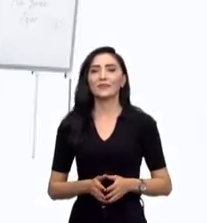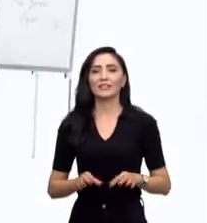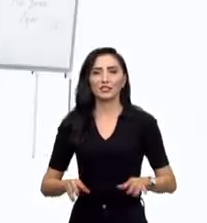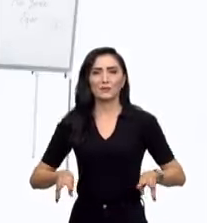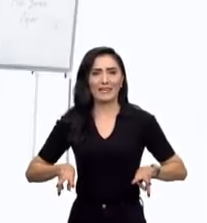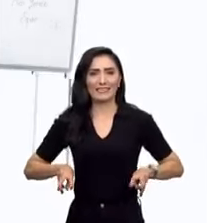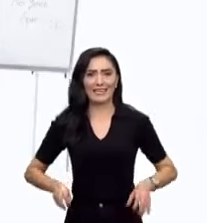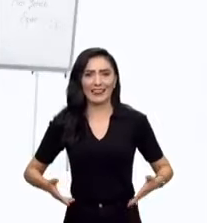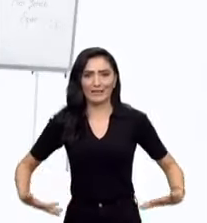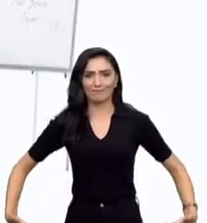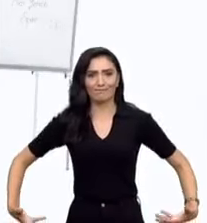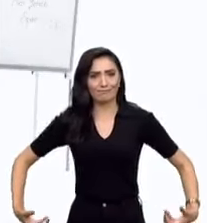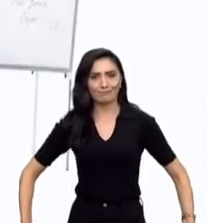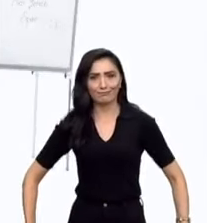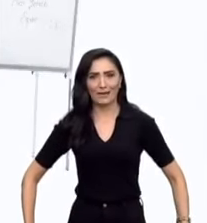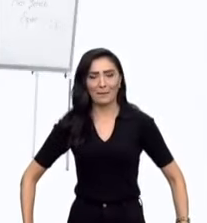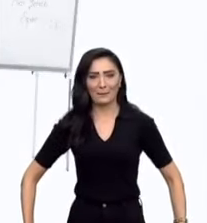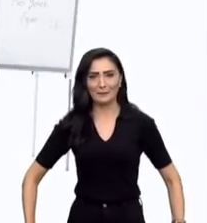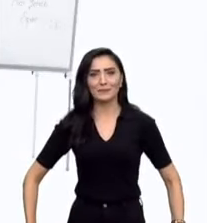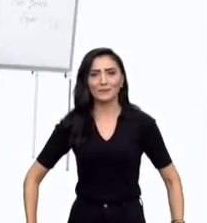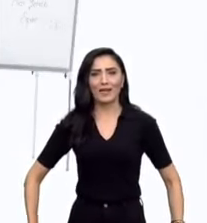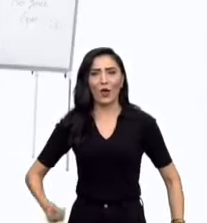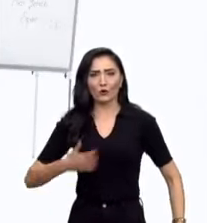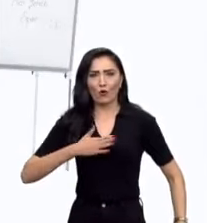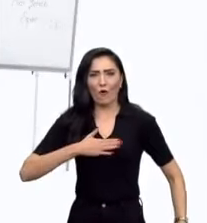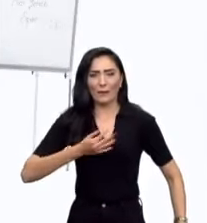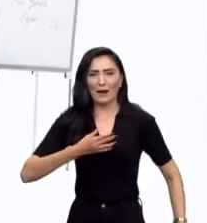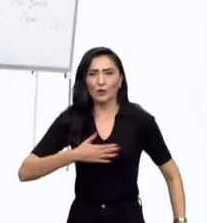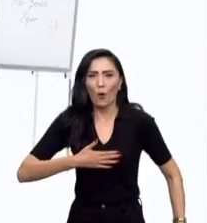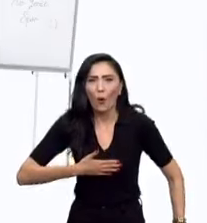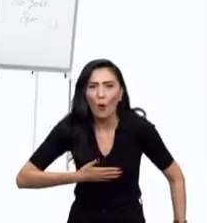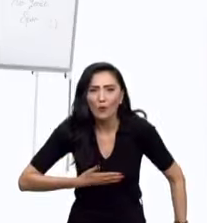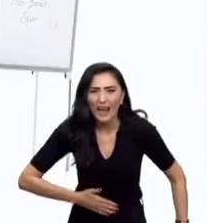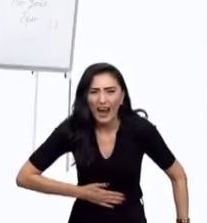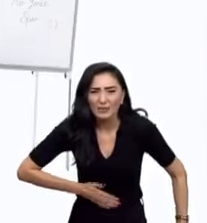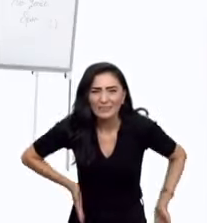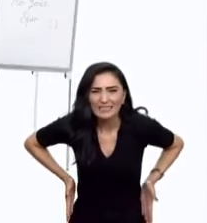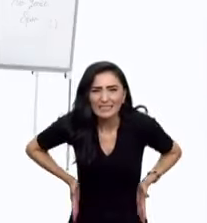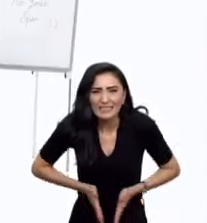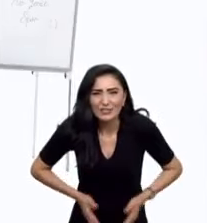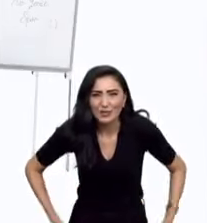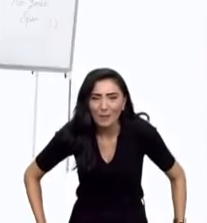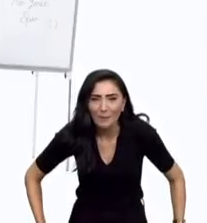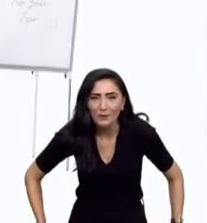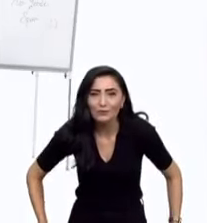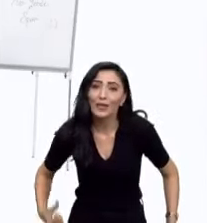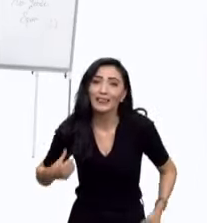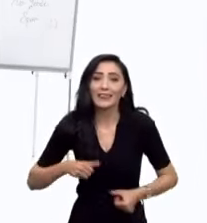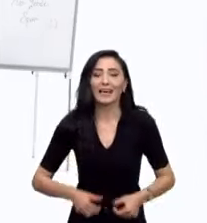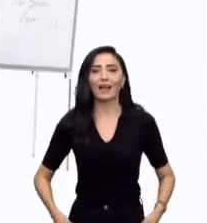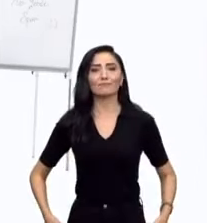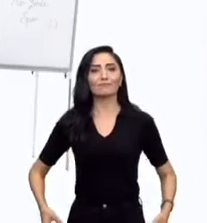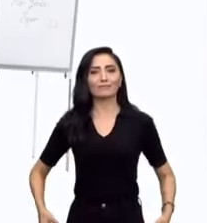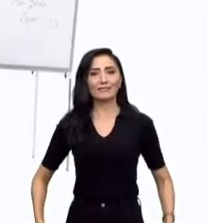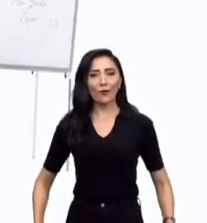Şimdi sandalyeyi iki yanından sıkıca tutalım. Önce gövdemizi öne eğerek karnımızı sıkıştırıyoruz. Ardından tekrar